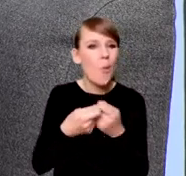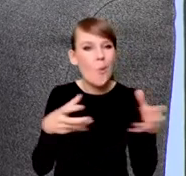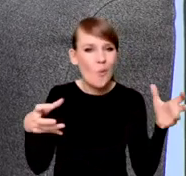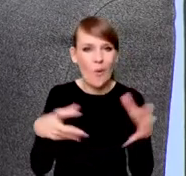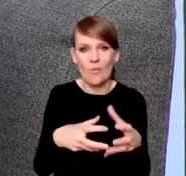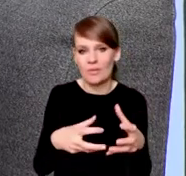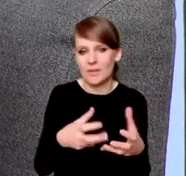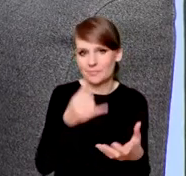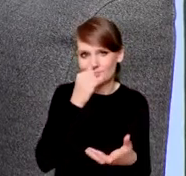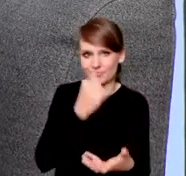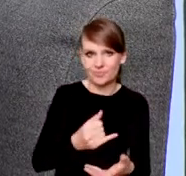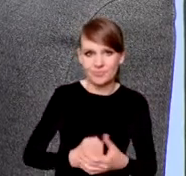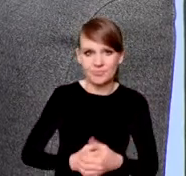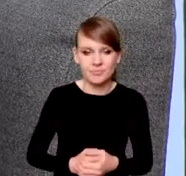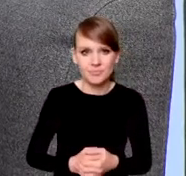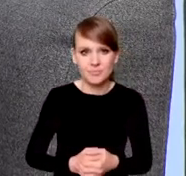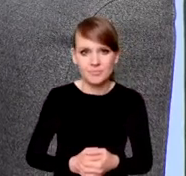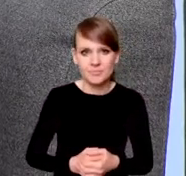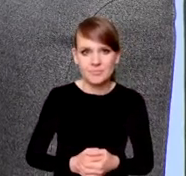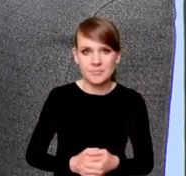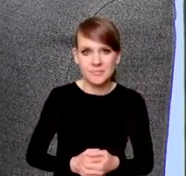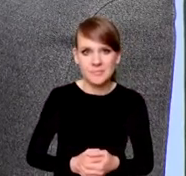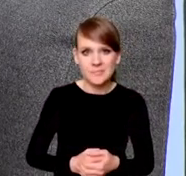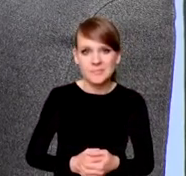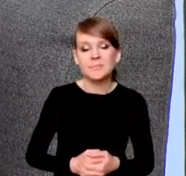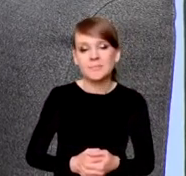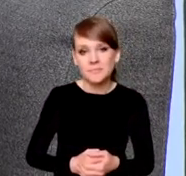I w tym sensie powiedziałbym,